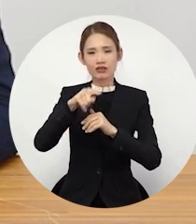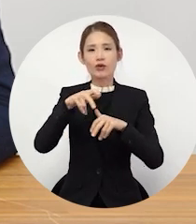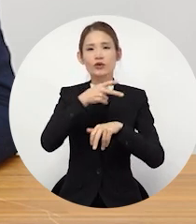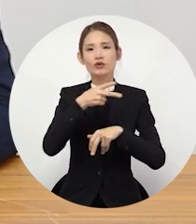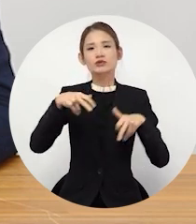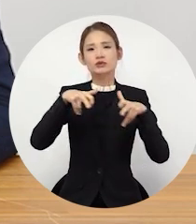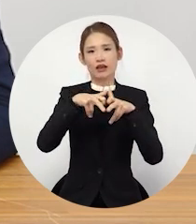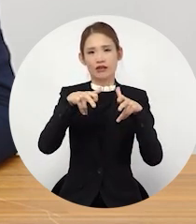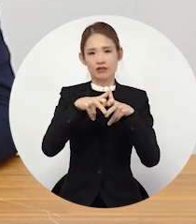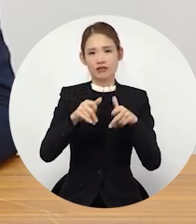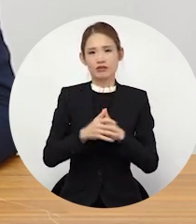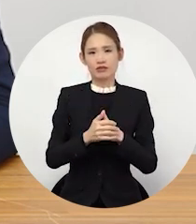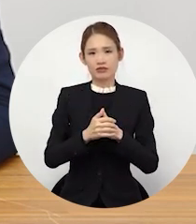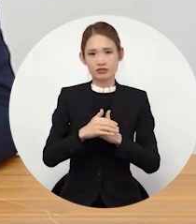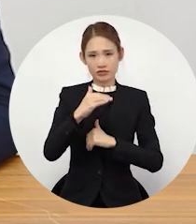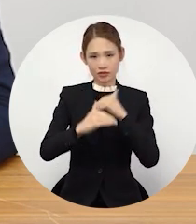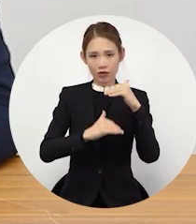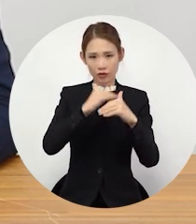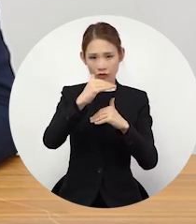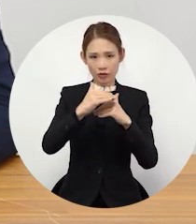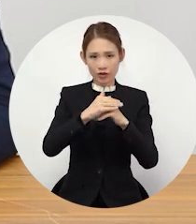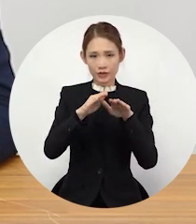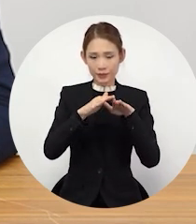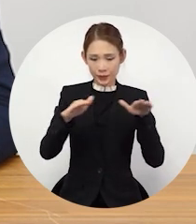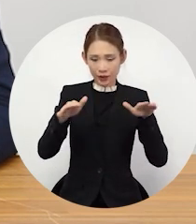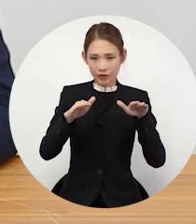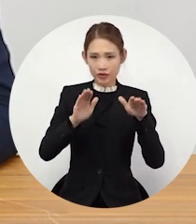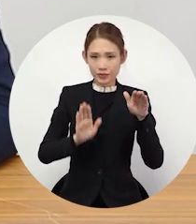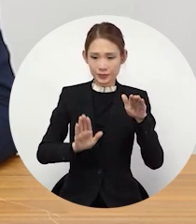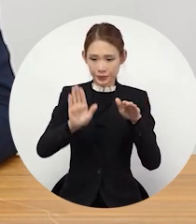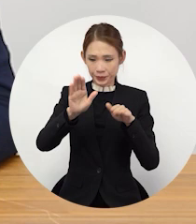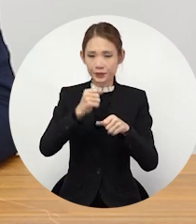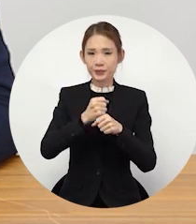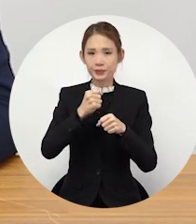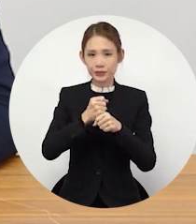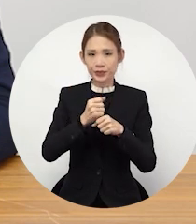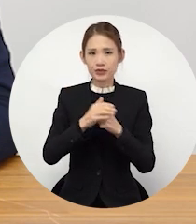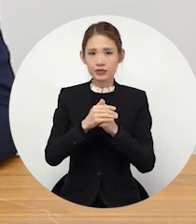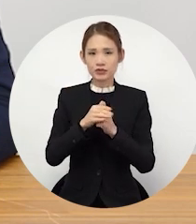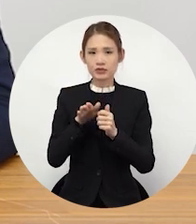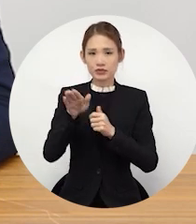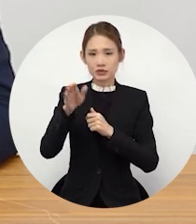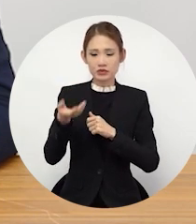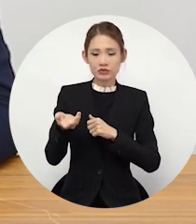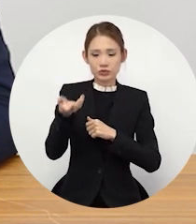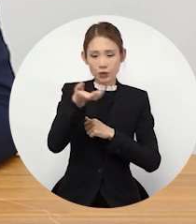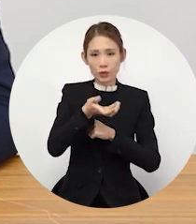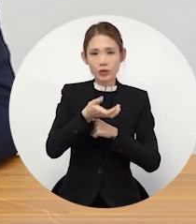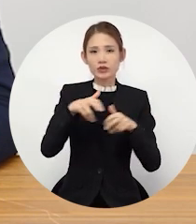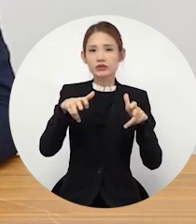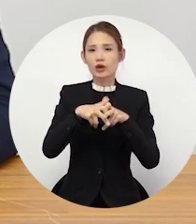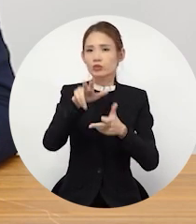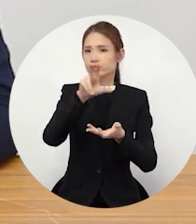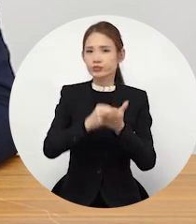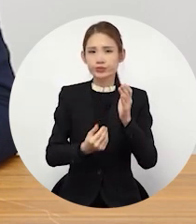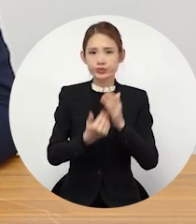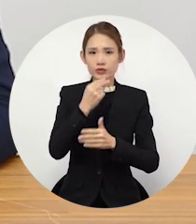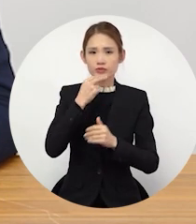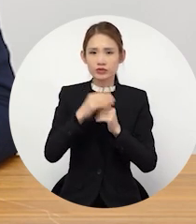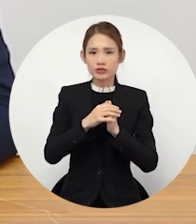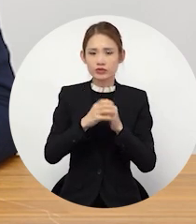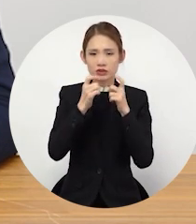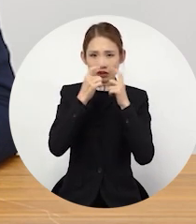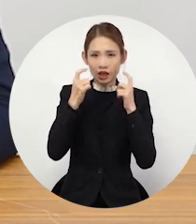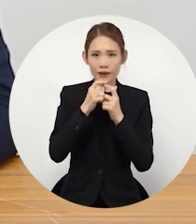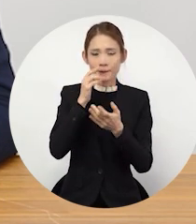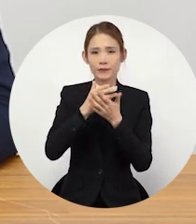있다는 것을 생각을 해주셔서, 턱의 단차를 없애서 경사로를 만들면 이 사람의 이동에는 장애가 없어지게 됩니다.